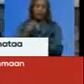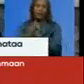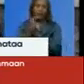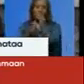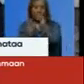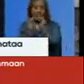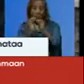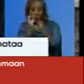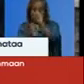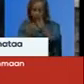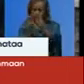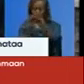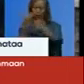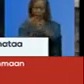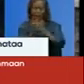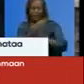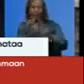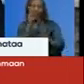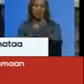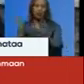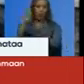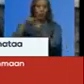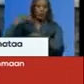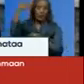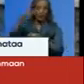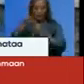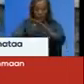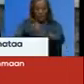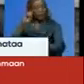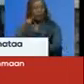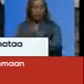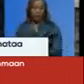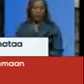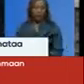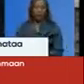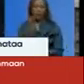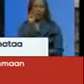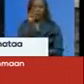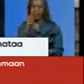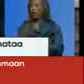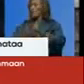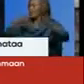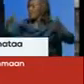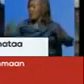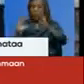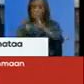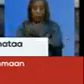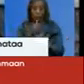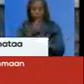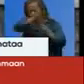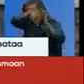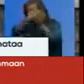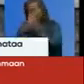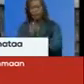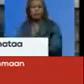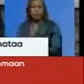ለማወራረድ የሚተጋ አገርና ህዝብ ወደፊት ለመራመድ አይችልም። ገበታው ሰፊ በሆነበት፣ ሁሉም